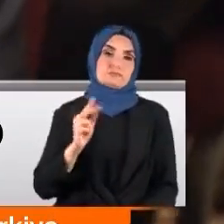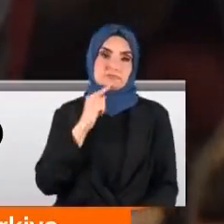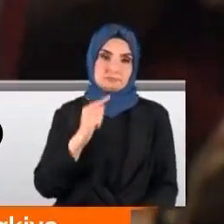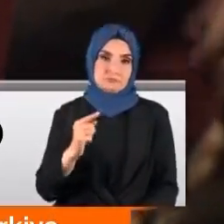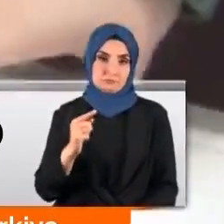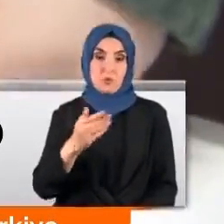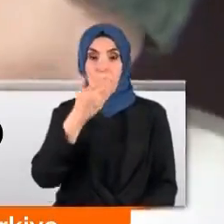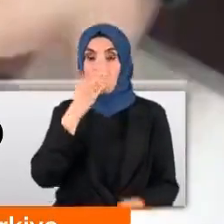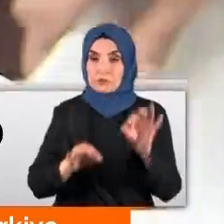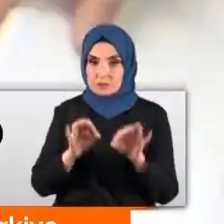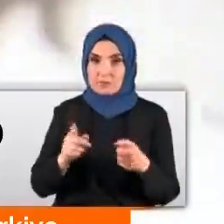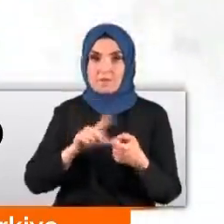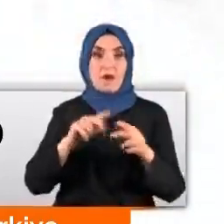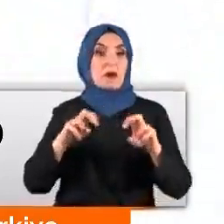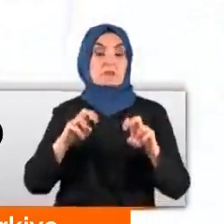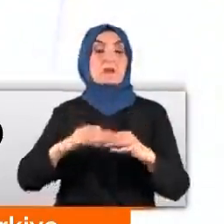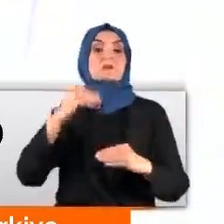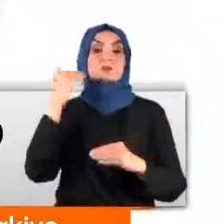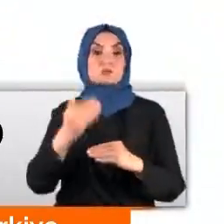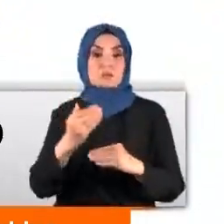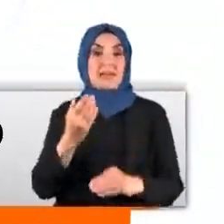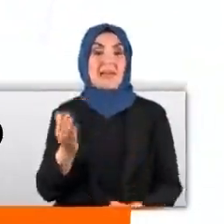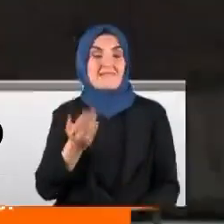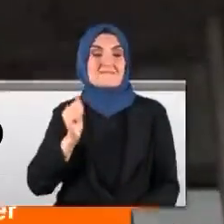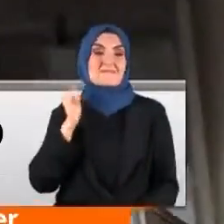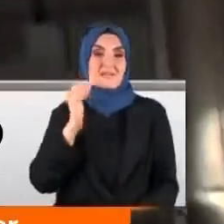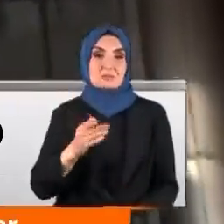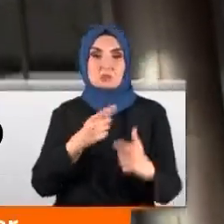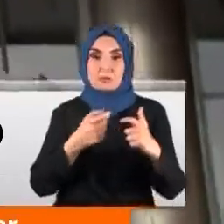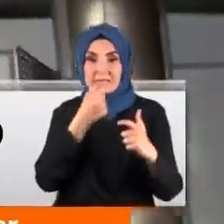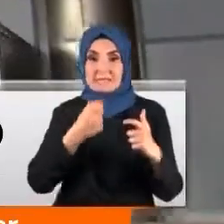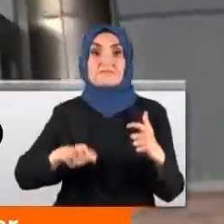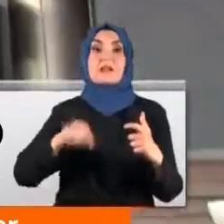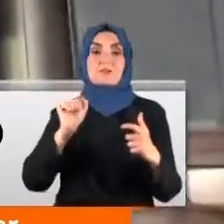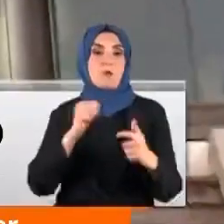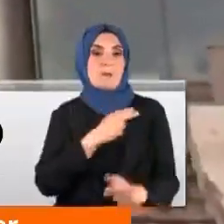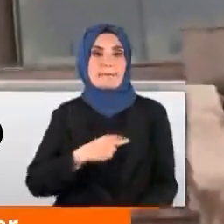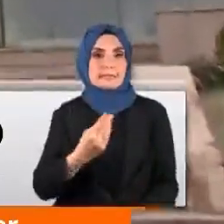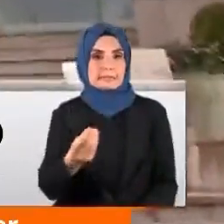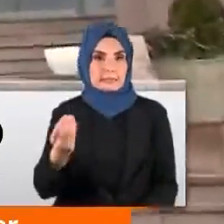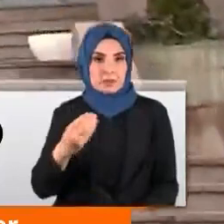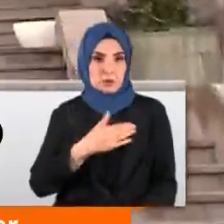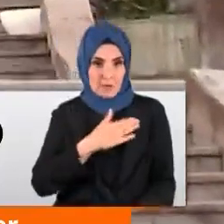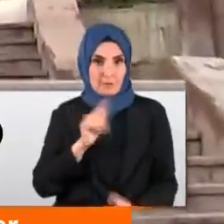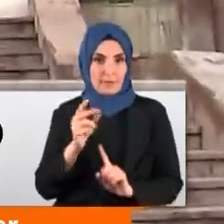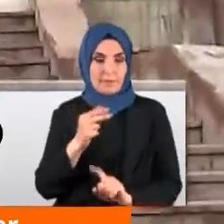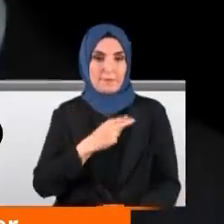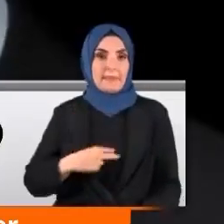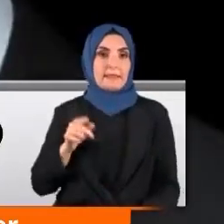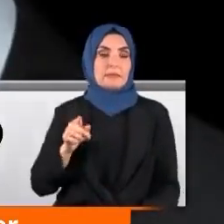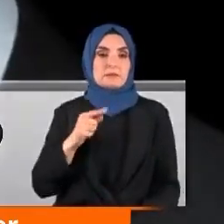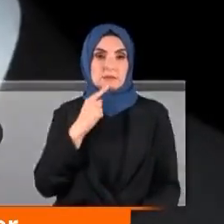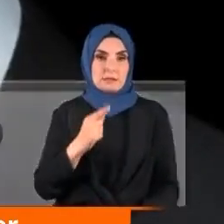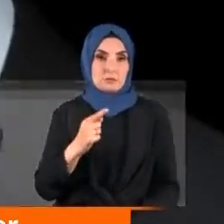araştırmalar sonrasında en fazla soruşturma izni verilmeyen belediyelerin de aslında CHP'li belediyeler olduğuna dikkat çekti.